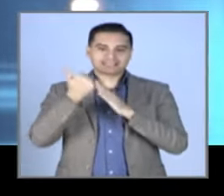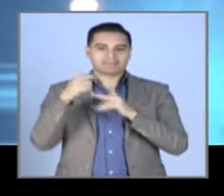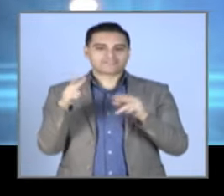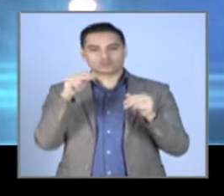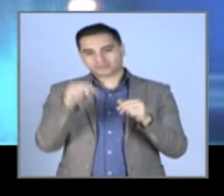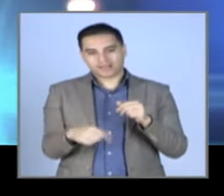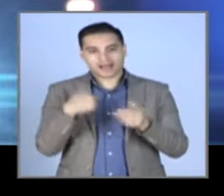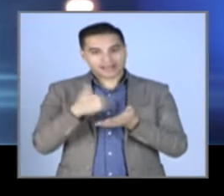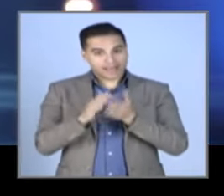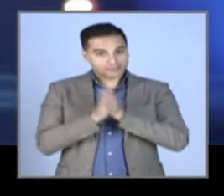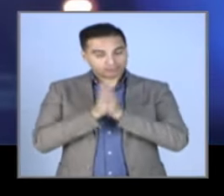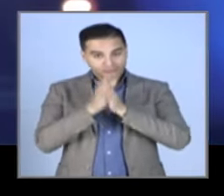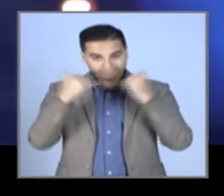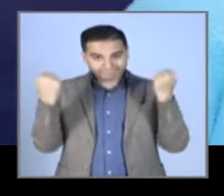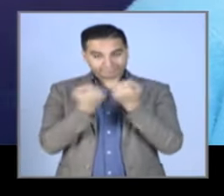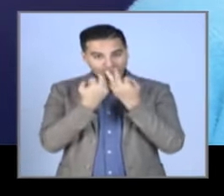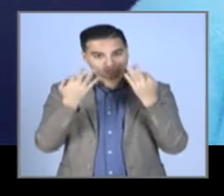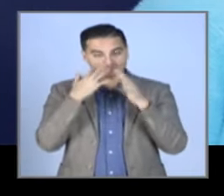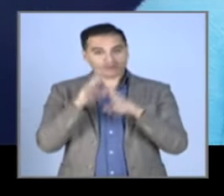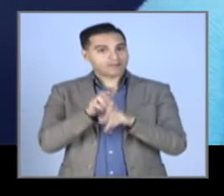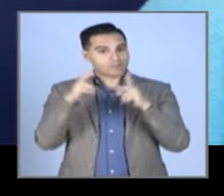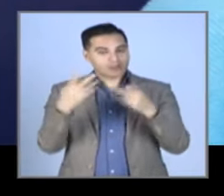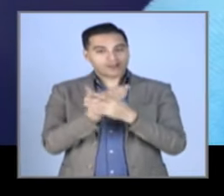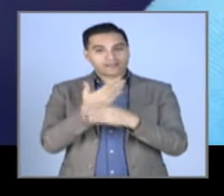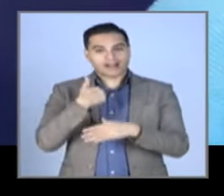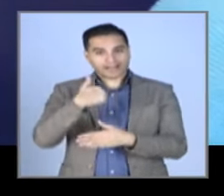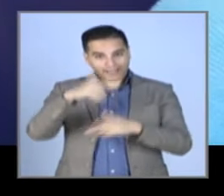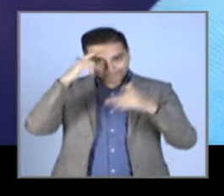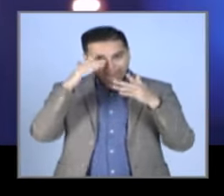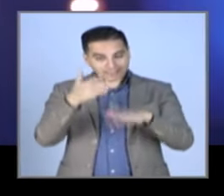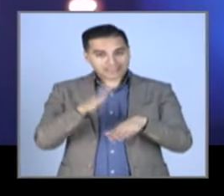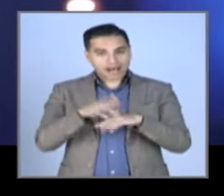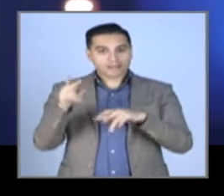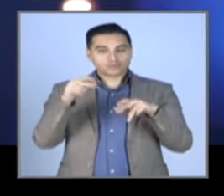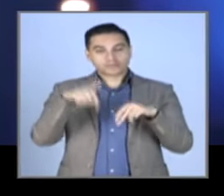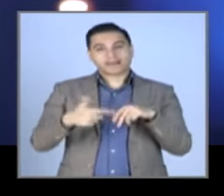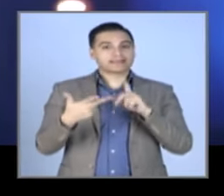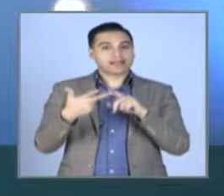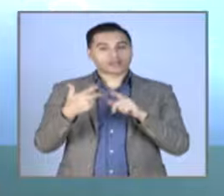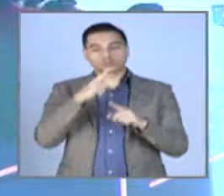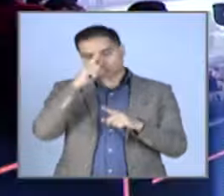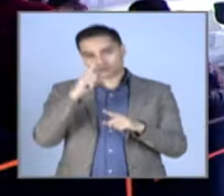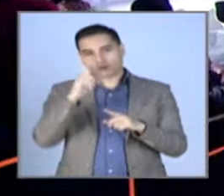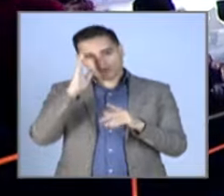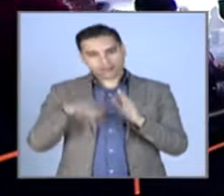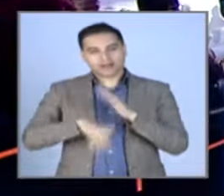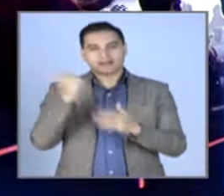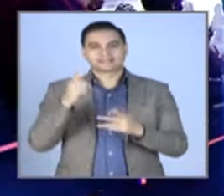أنا جاي النهاردة مستعدة بشكل مختلف عن السيزون الثالث، جاي مركزة مجمعة معلومات أكتر عن السيزون الثالث، وإن شاء الله نقدر نكسب الماتش ده.